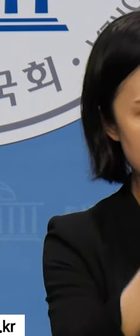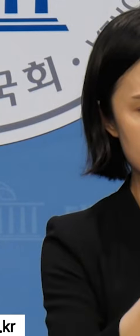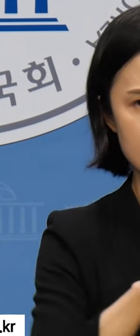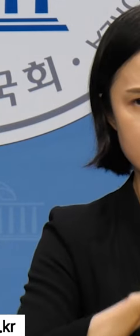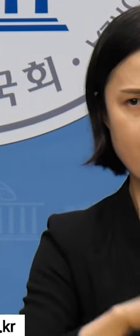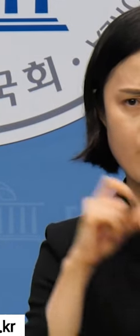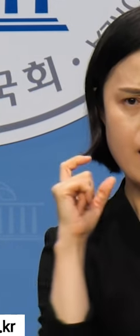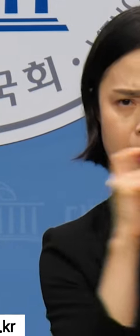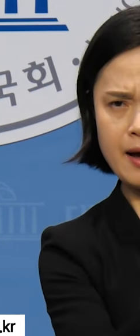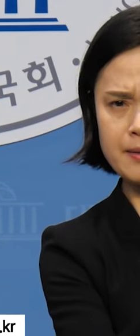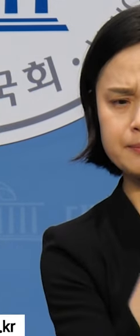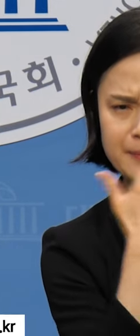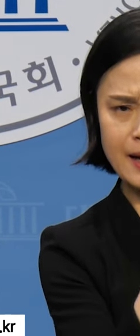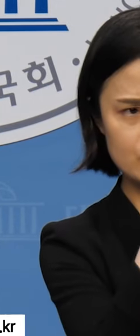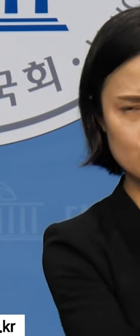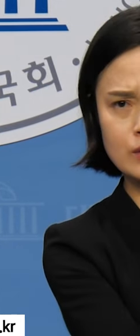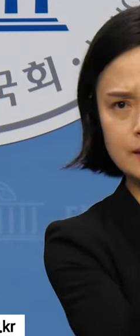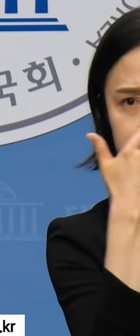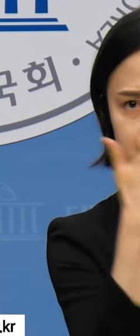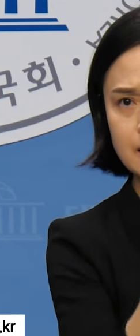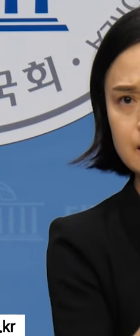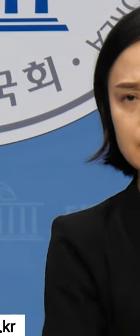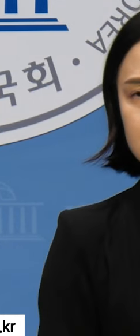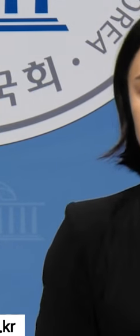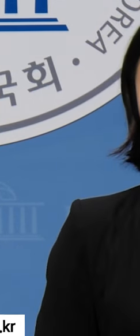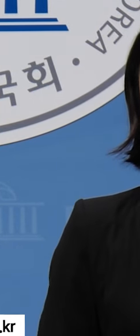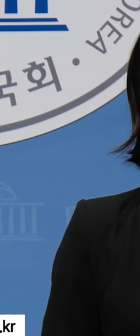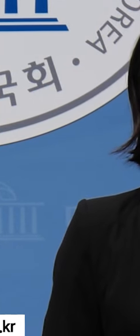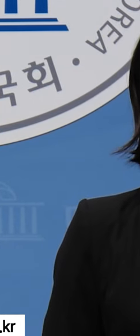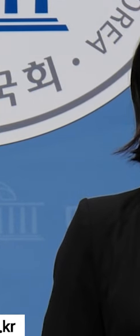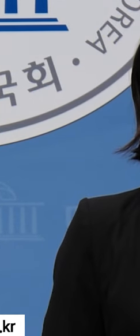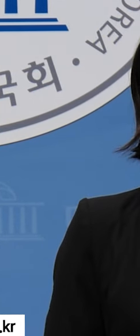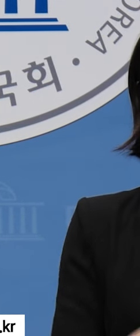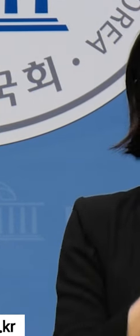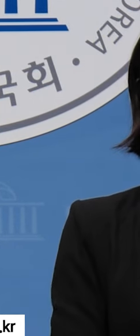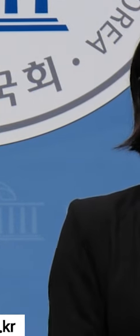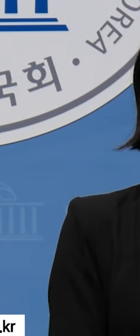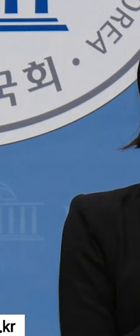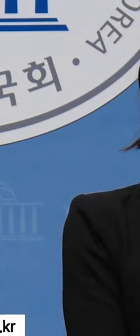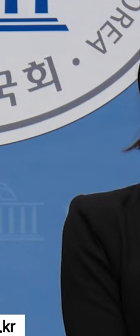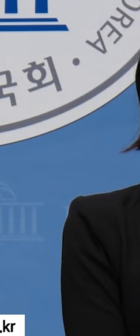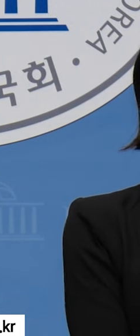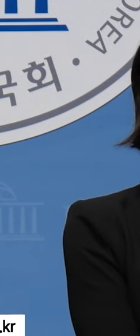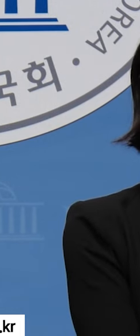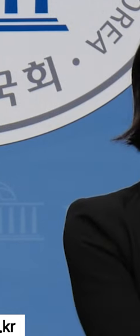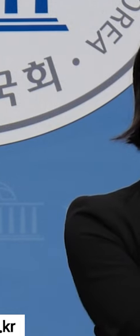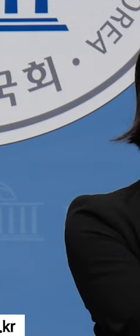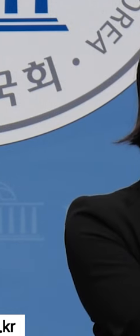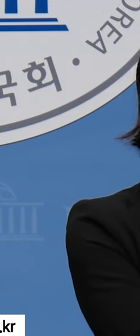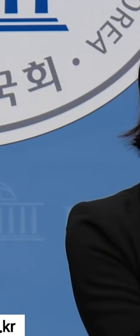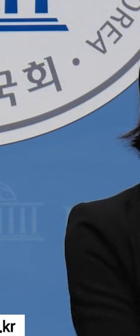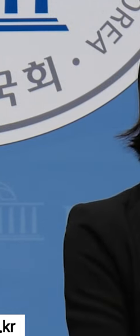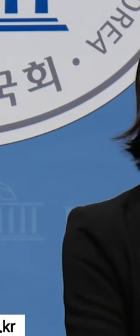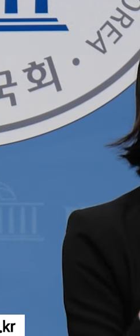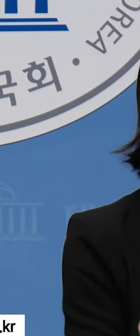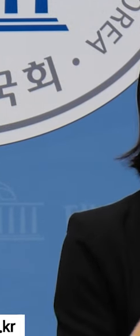범죄를 행한 것입니다 윤석 대통은 김근 여사가 언급한 댓글과